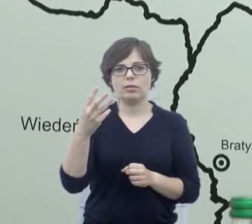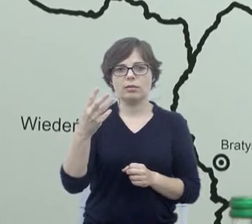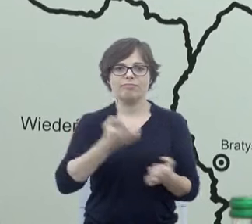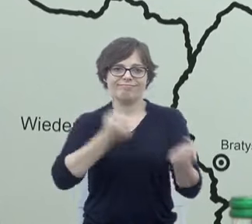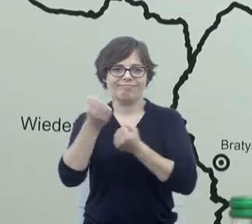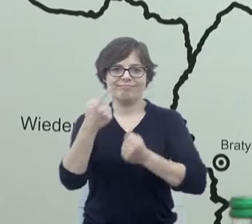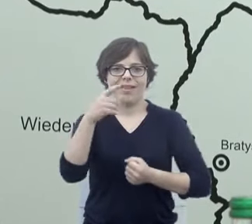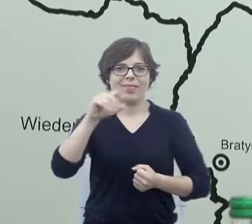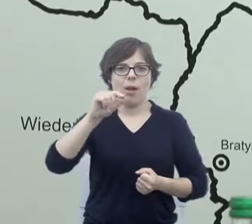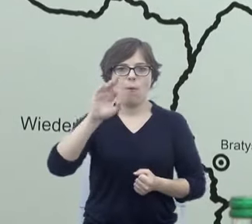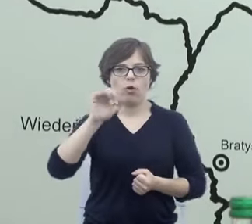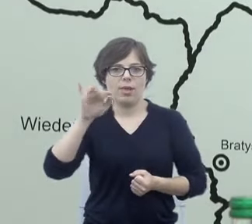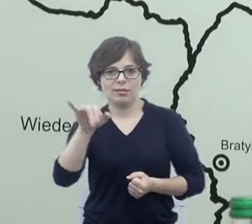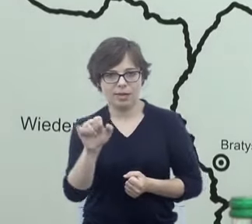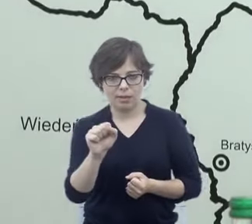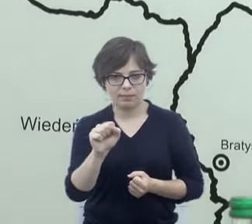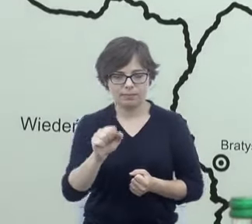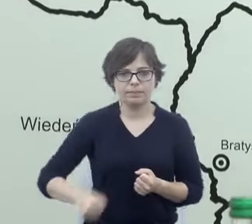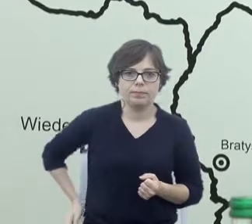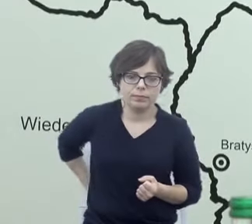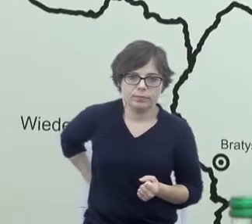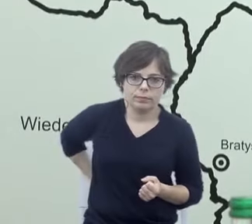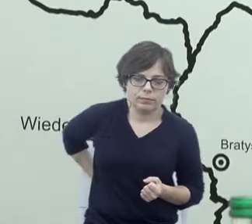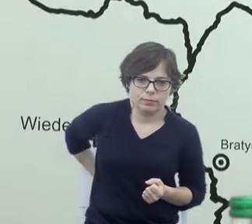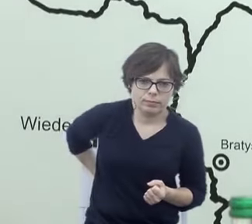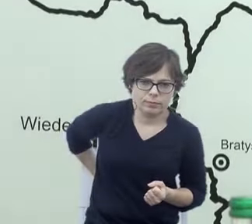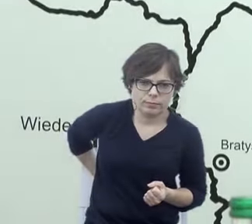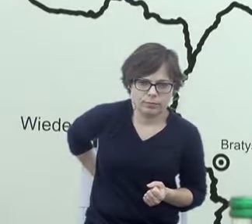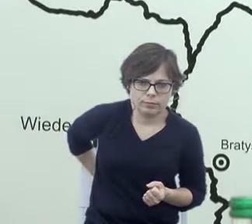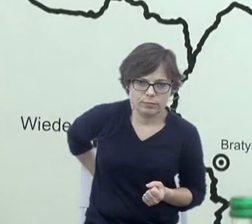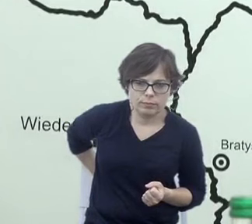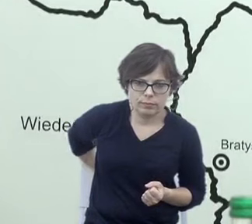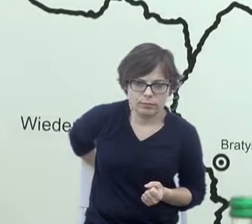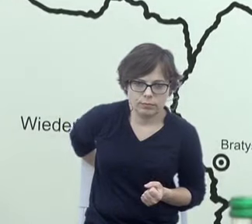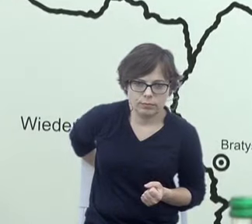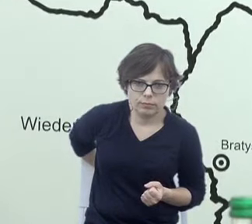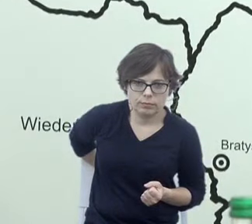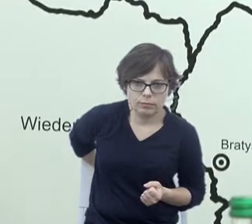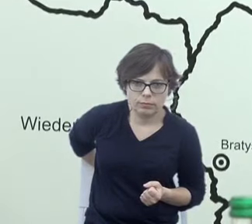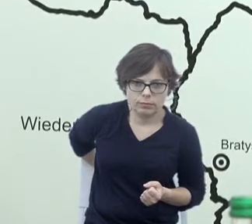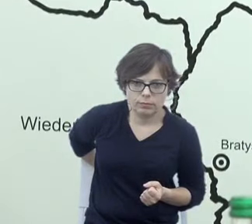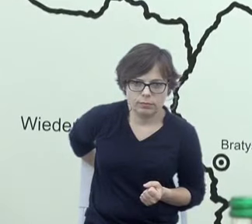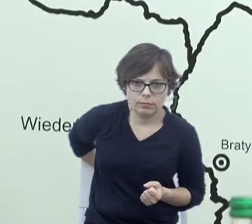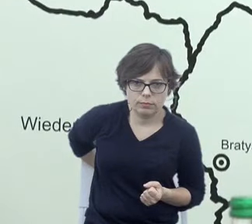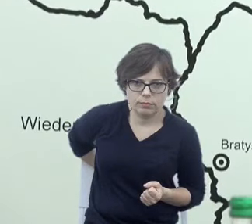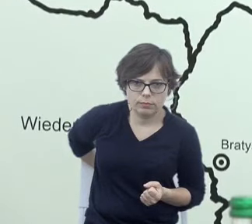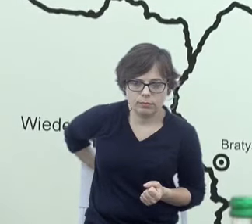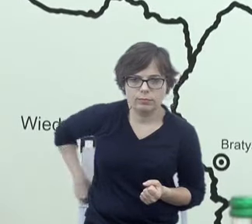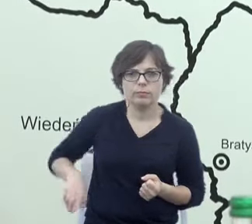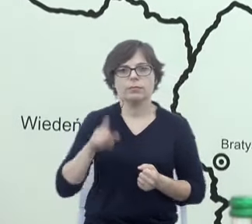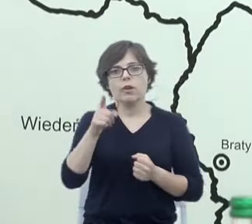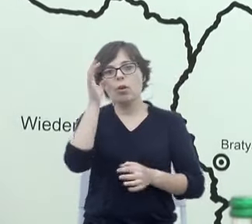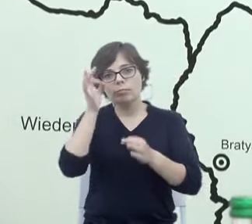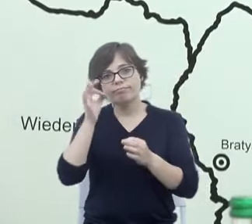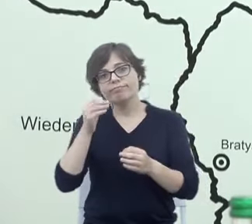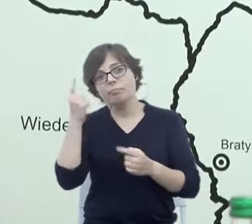deportację, prawda? Czyli jak gdyby no przewidując być może, na, że będzie, no dojdzie do wojny, chcieli oczyścić sobie